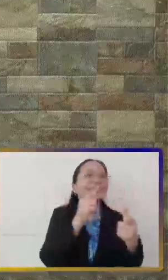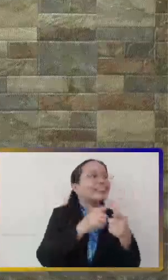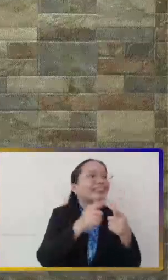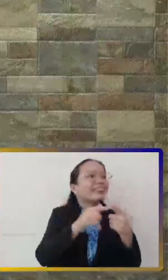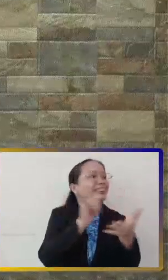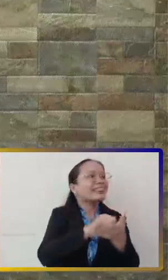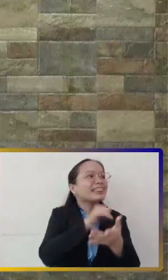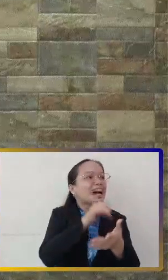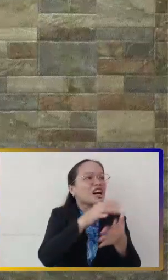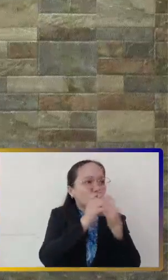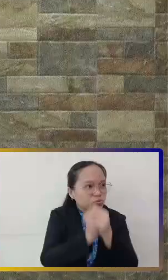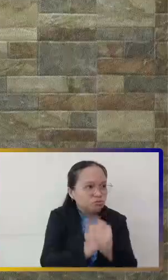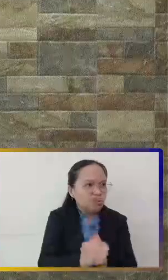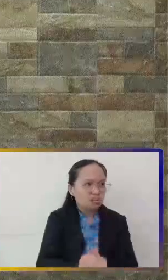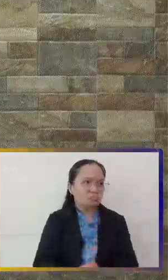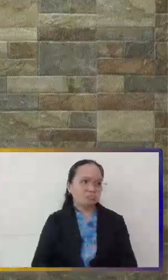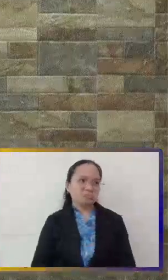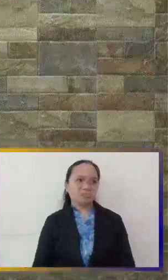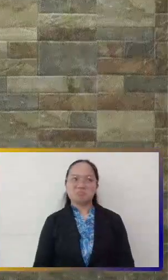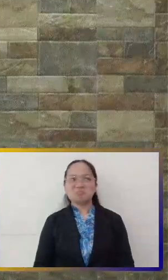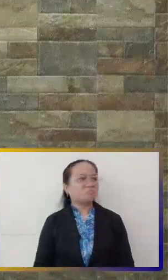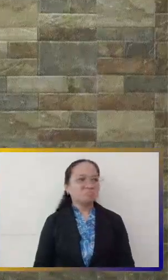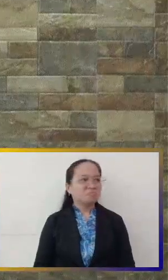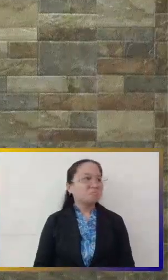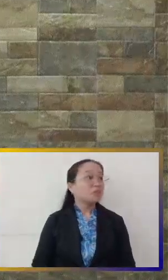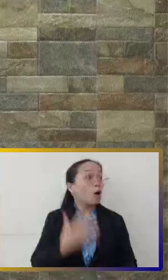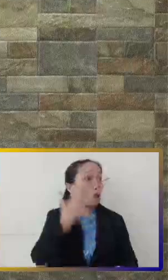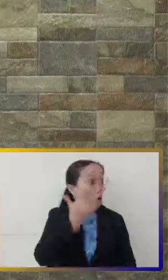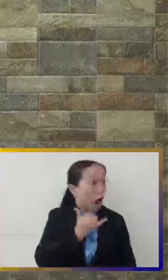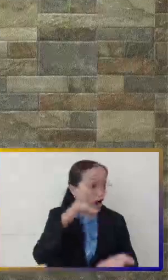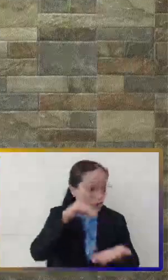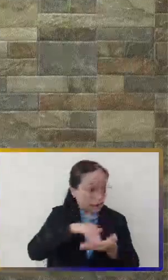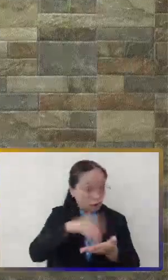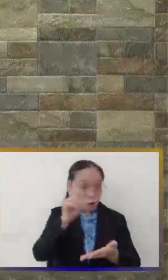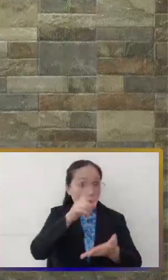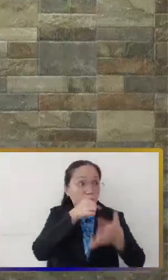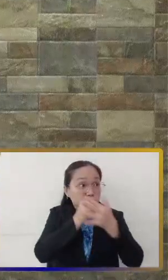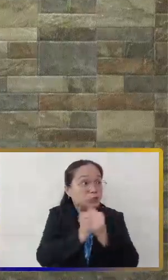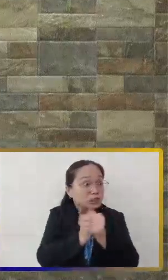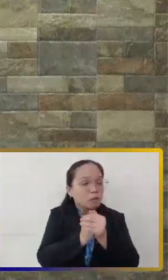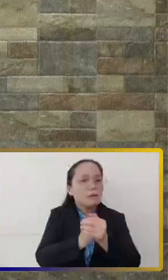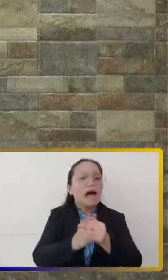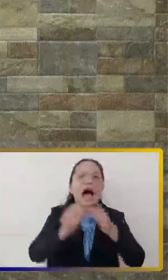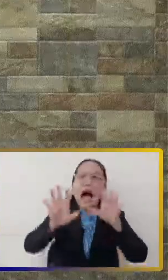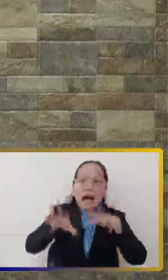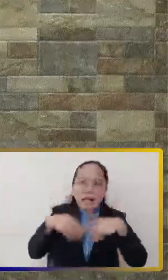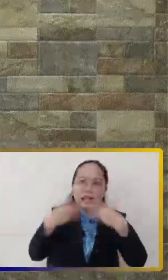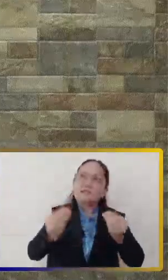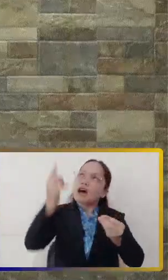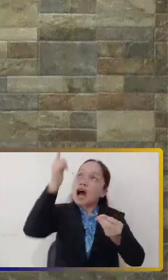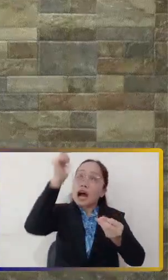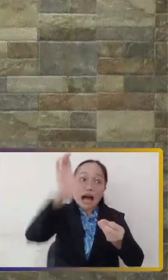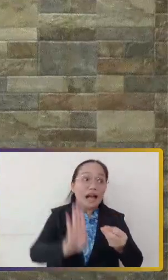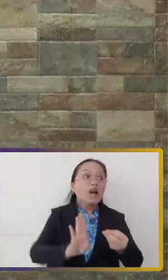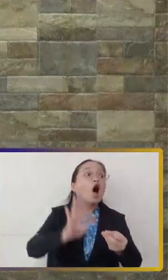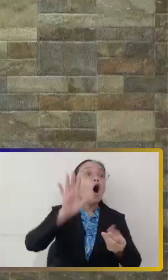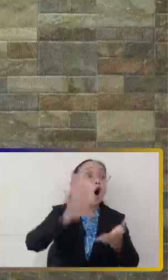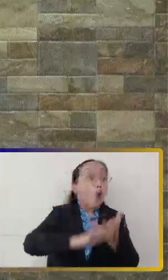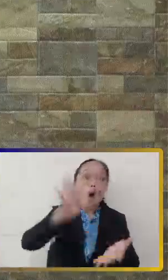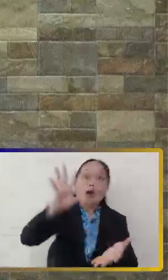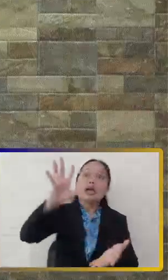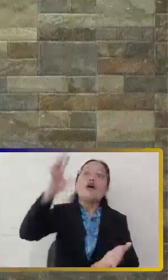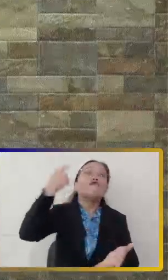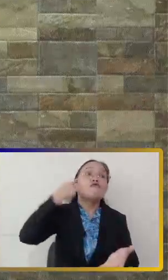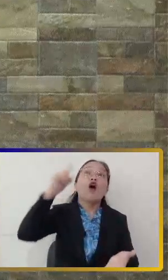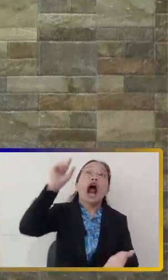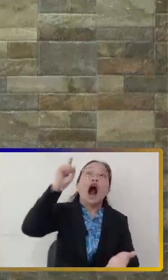is giving God the glory that due to His name. Look what happened here. Look,